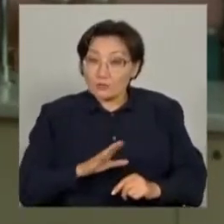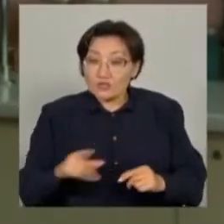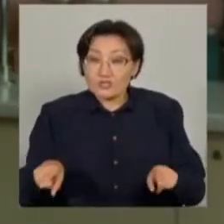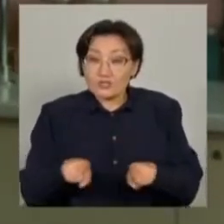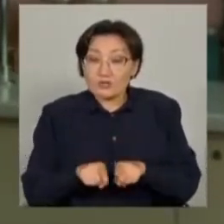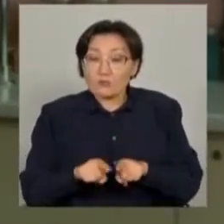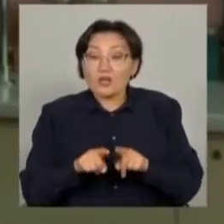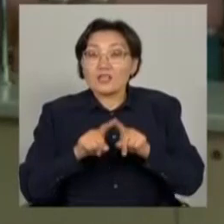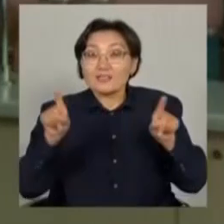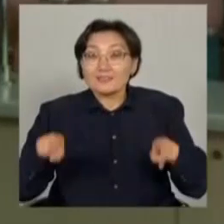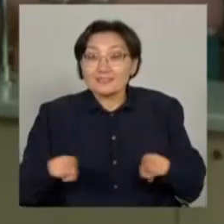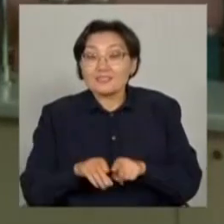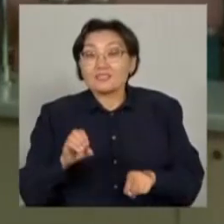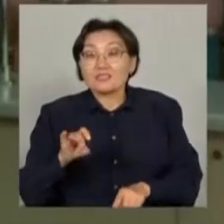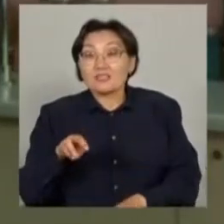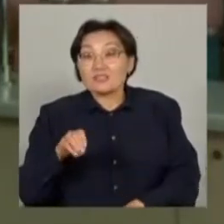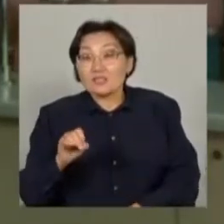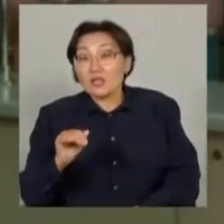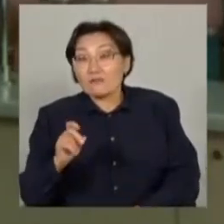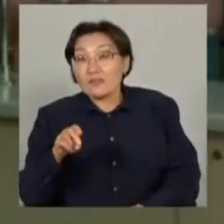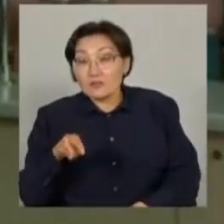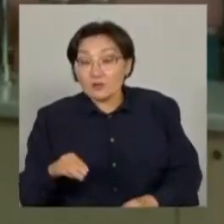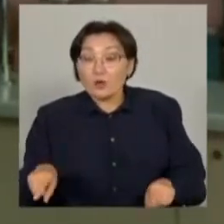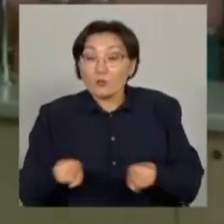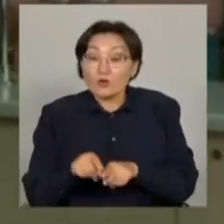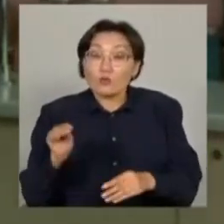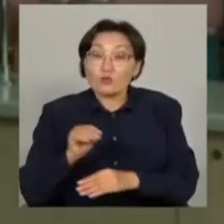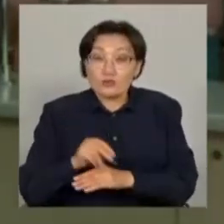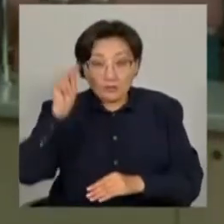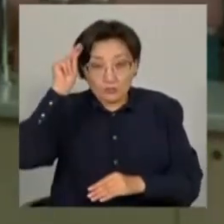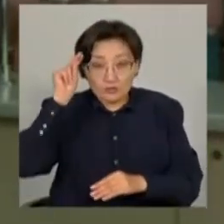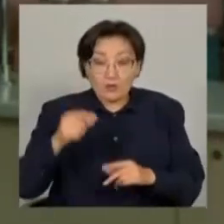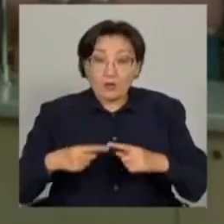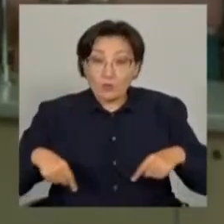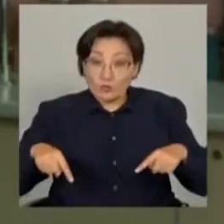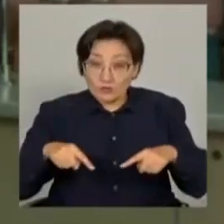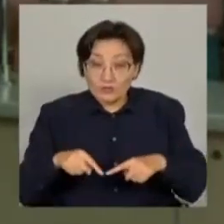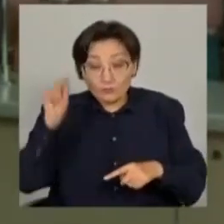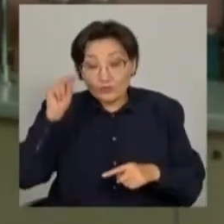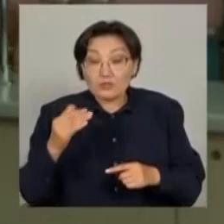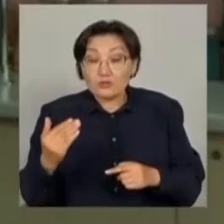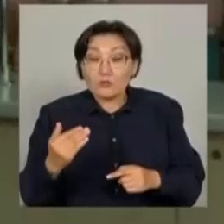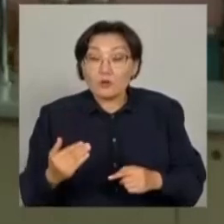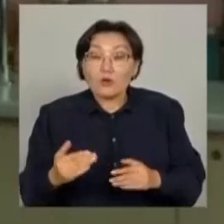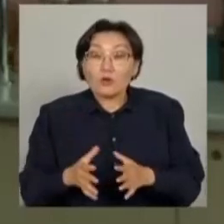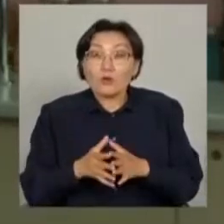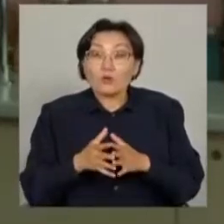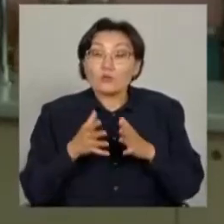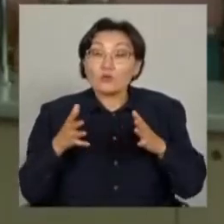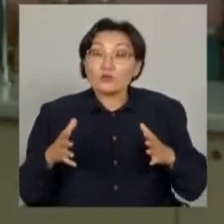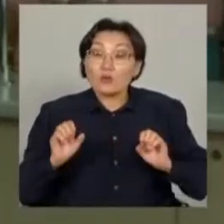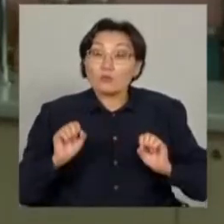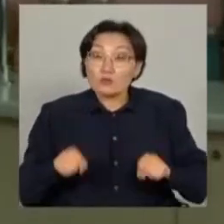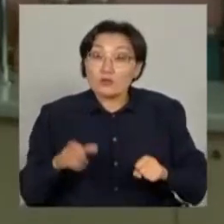осындай сертификаттау. Яғни сен қосымша тағы осындай білімдерді орталықтарда оқысаң, саған көбірек мүмкіндік ашатын осындай